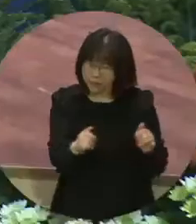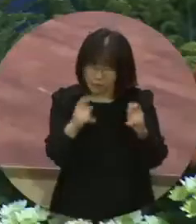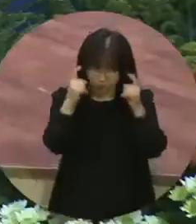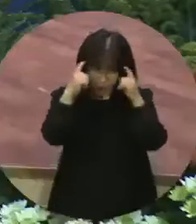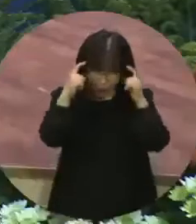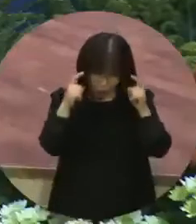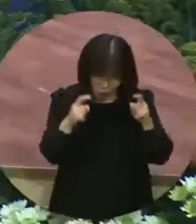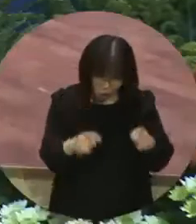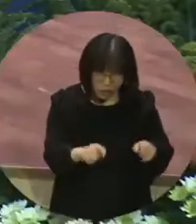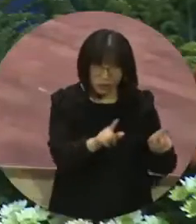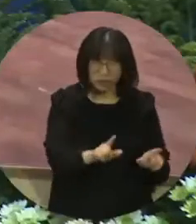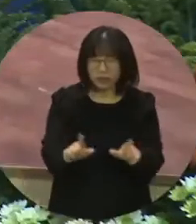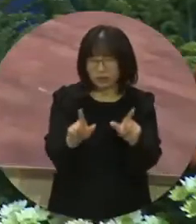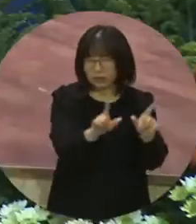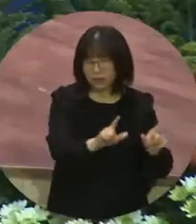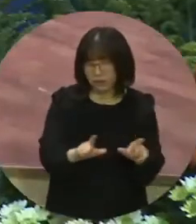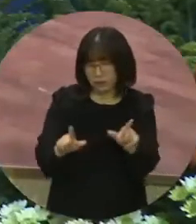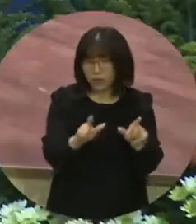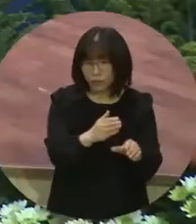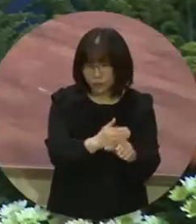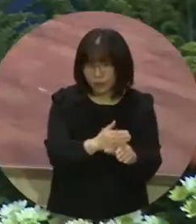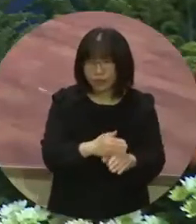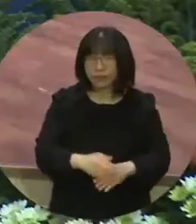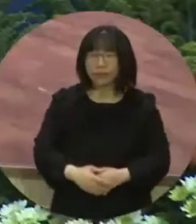대부분이 그래 살고